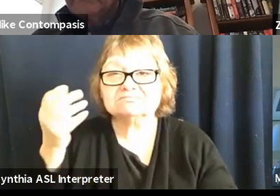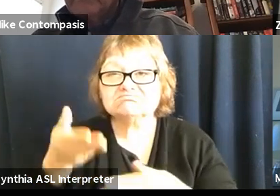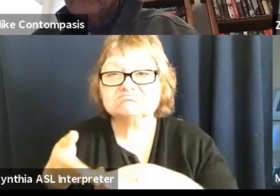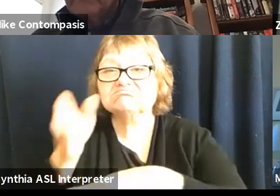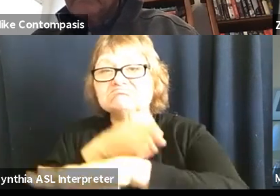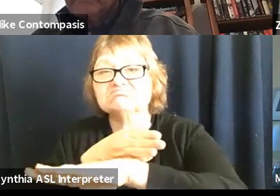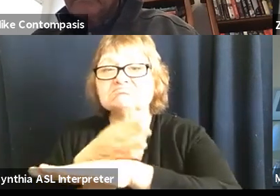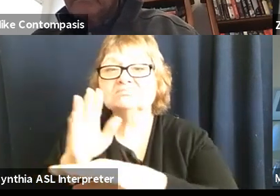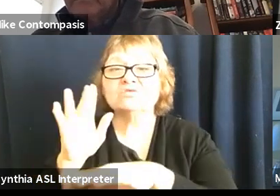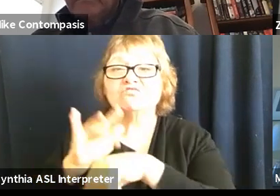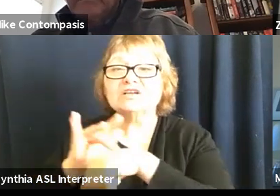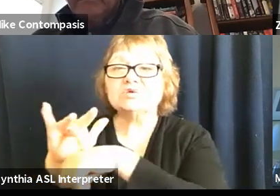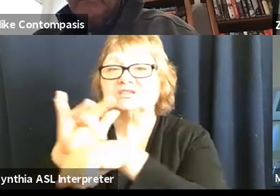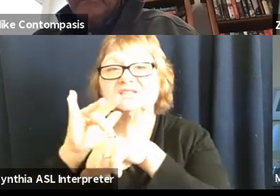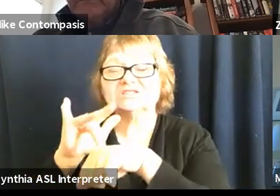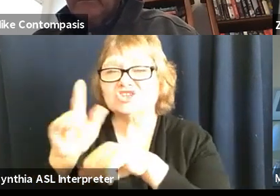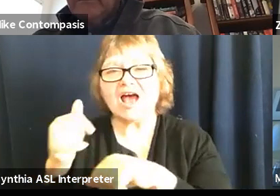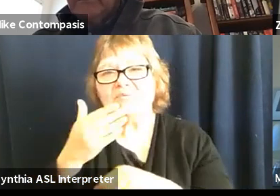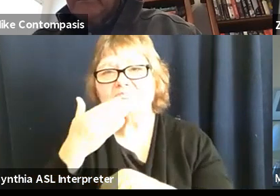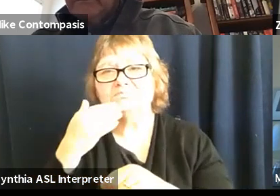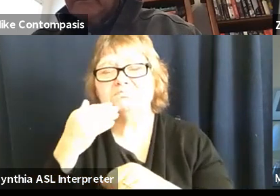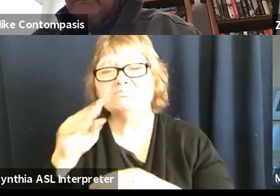then 呢三间学校嘅考试呢？